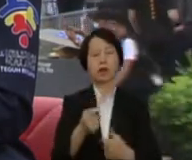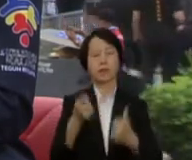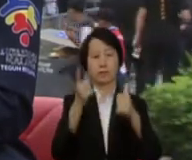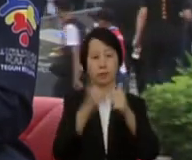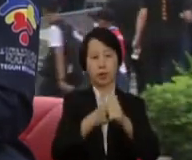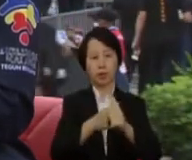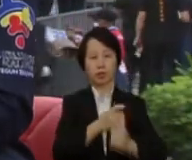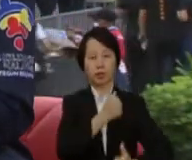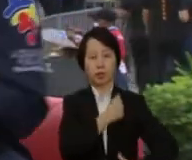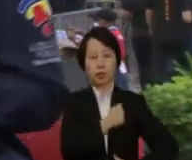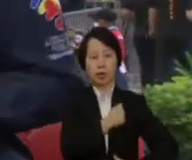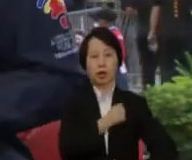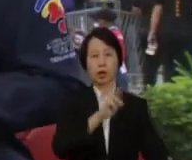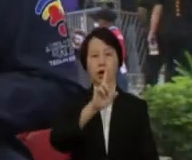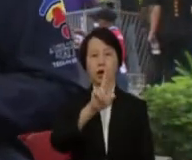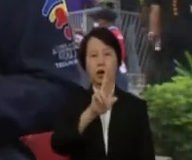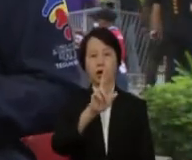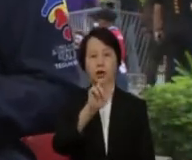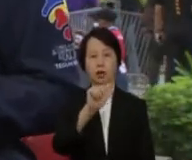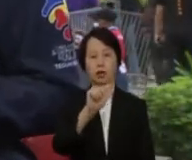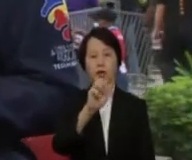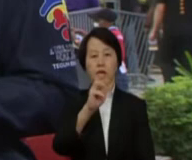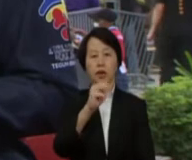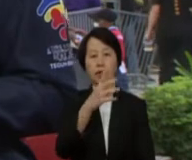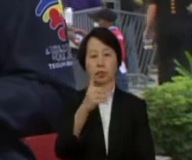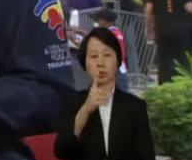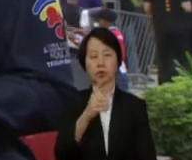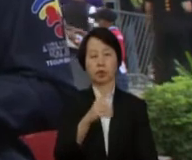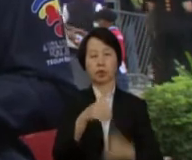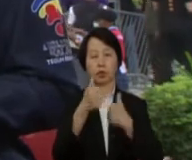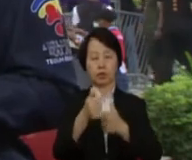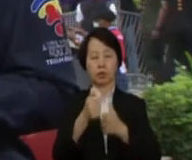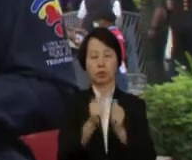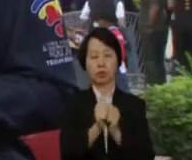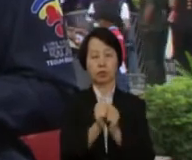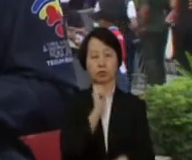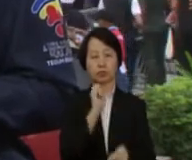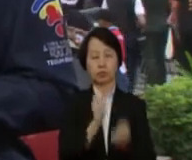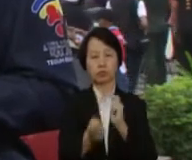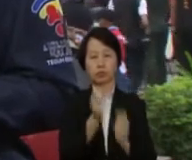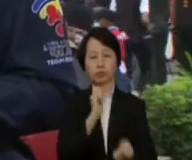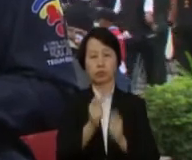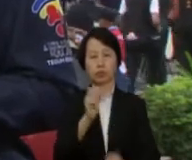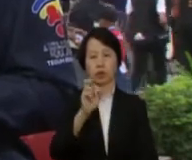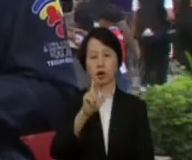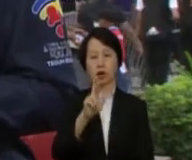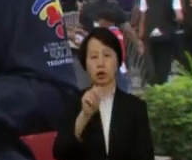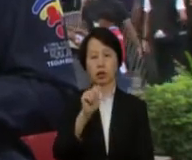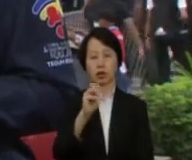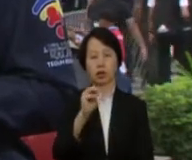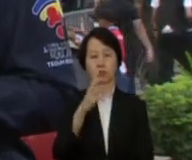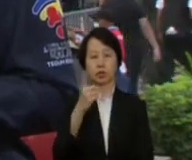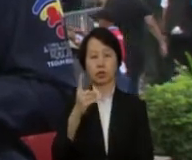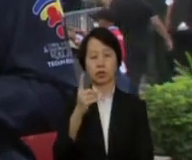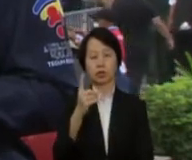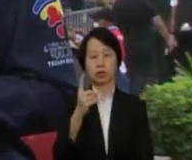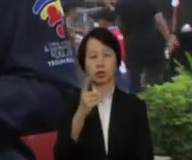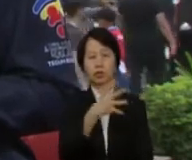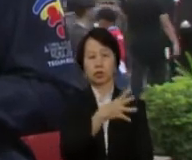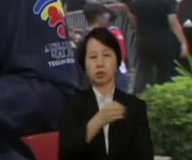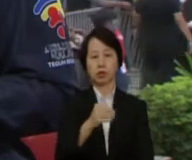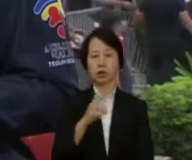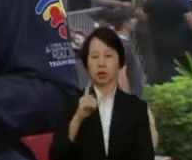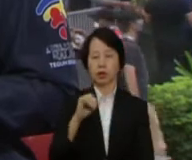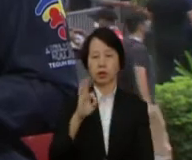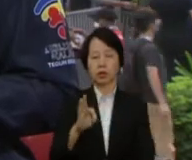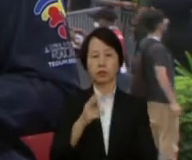Pertama Regimen Askar Melayu Diraja diiringi oleh Pancaragam Pusat Regimen Askar Melayu Diraja dan